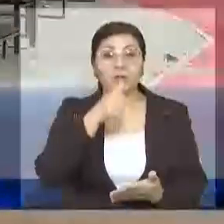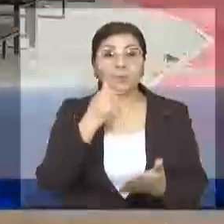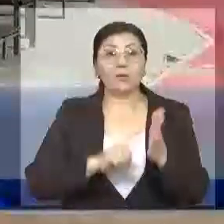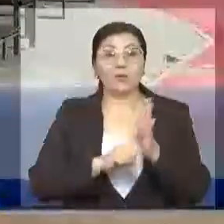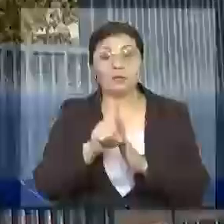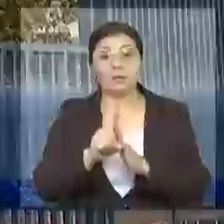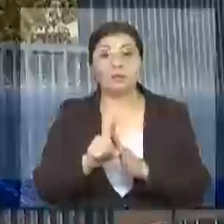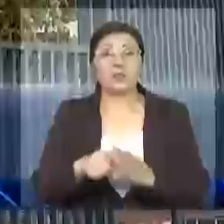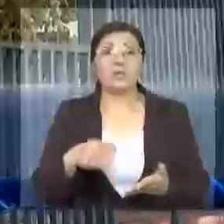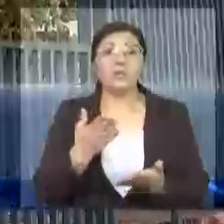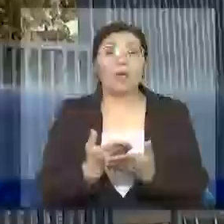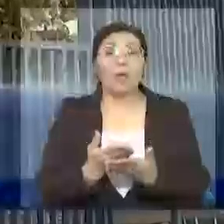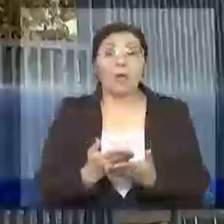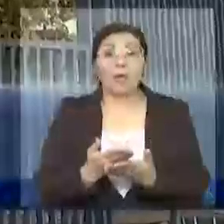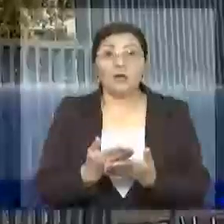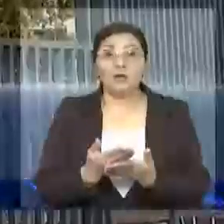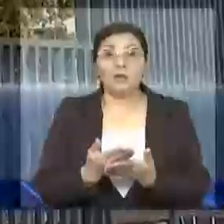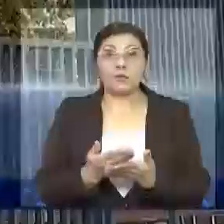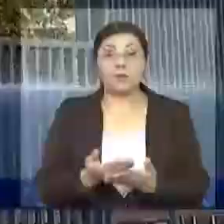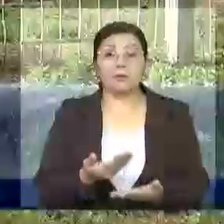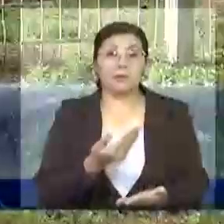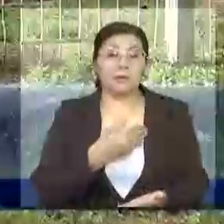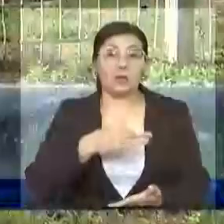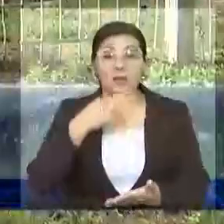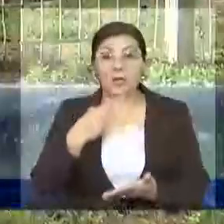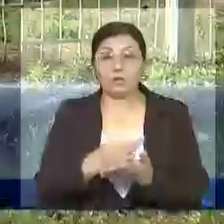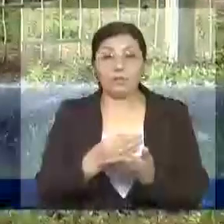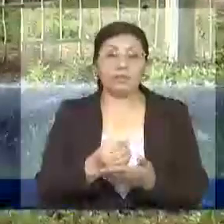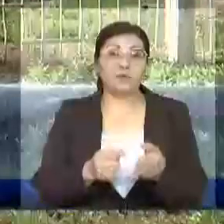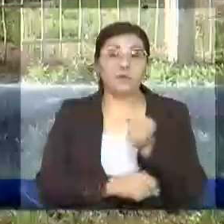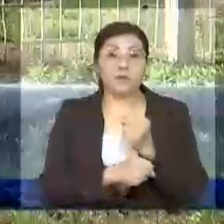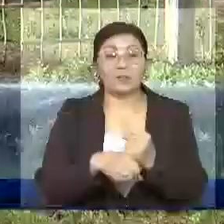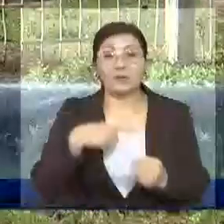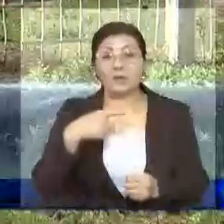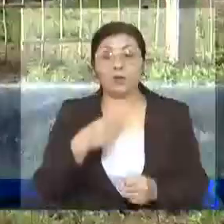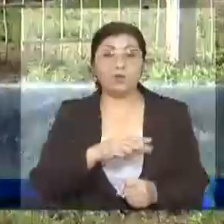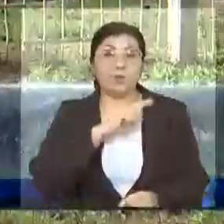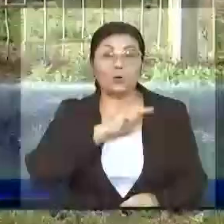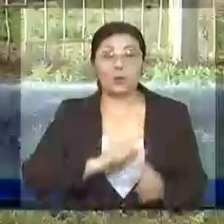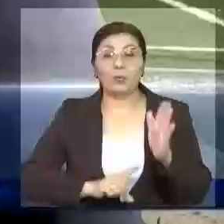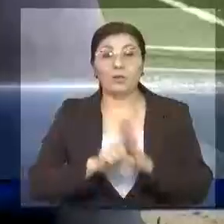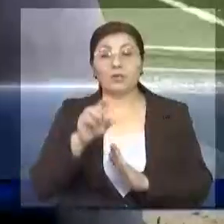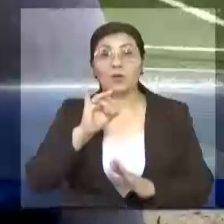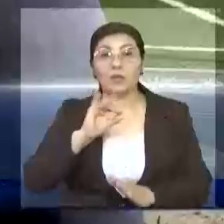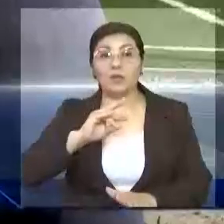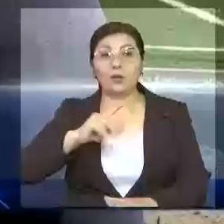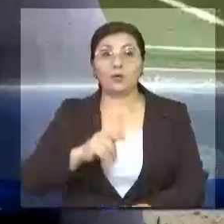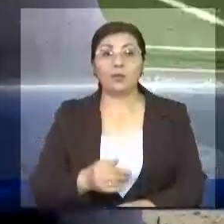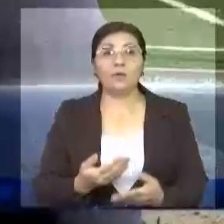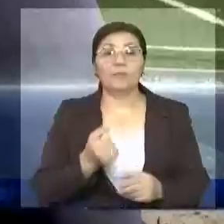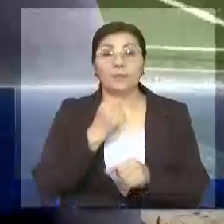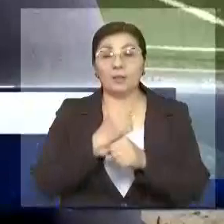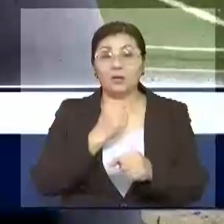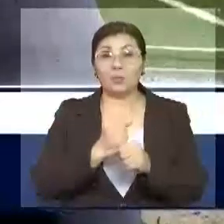время проводятся работы по благоустройству территории ответственные специалисты отмечают что работы на данном участке начались в июне данные виды